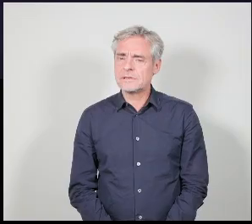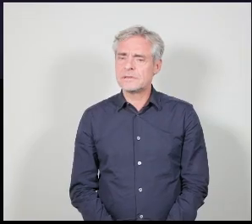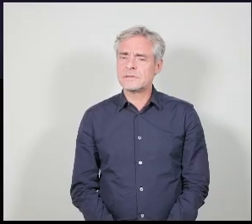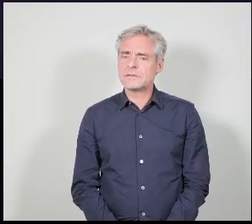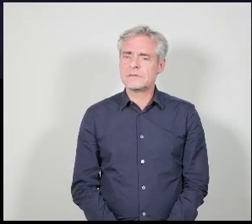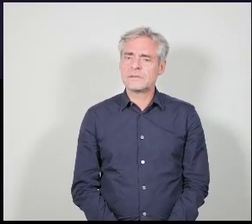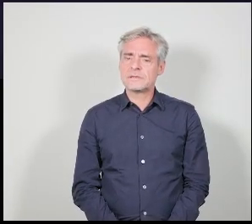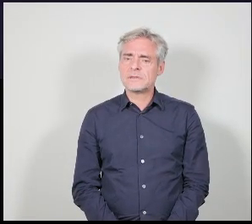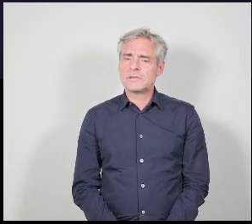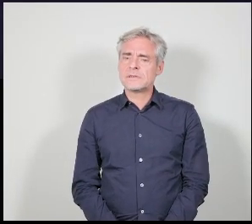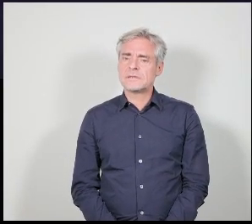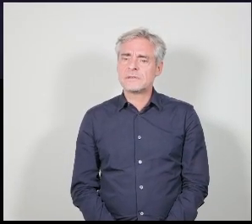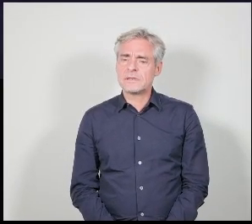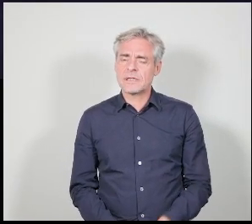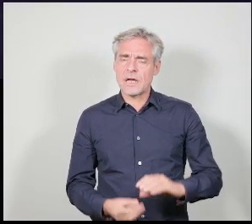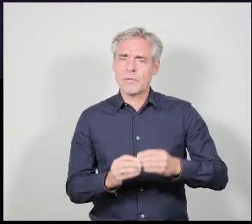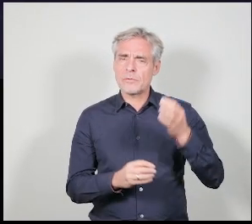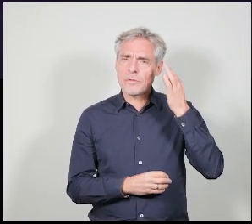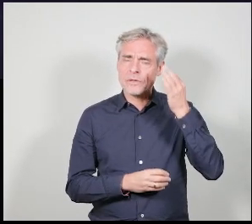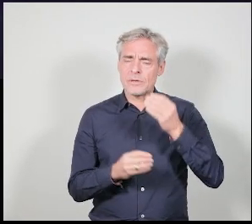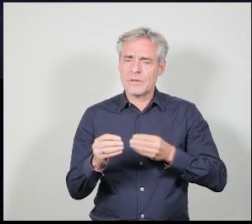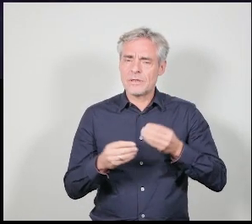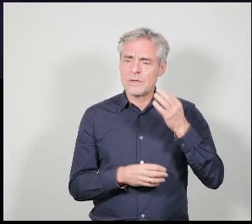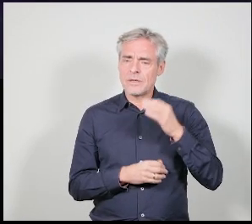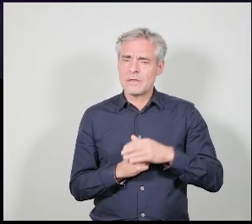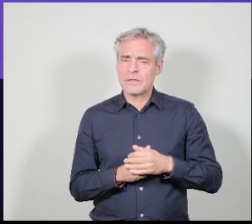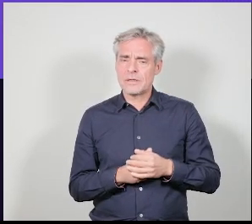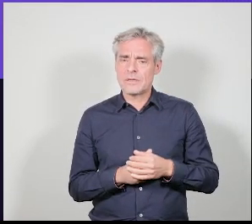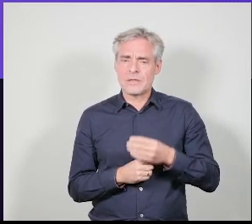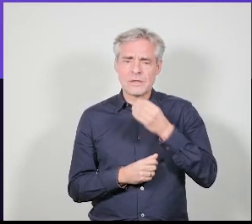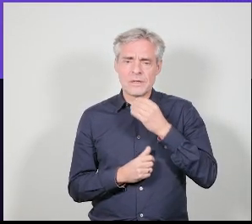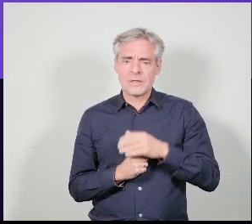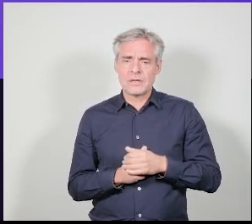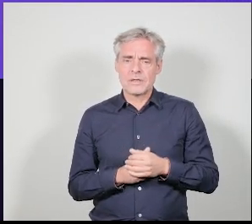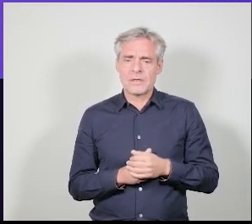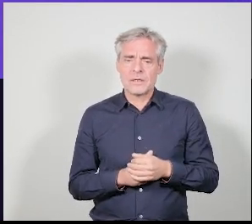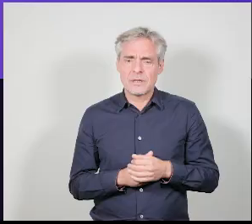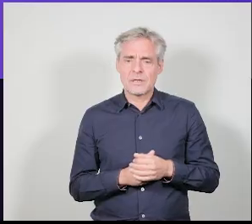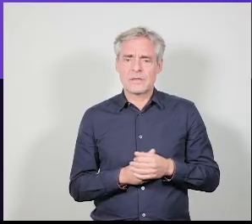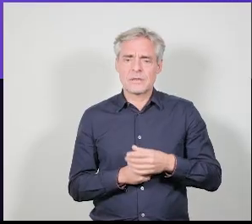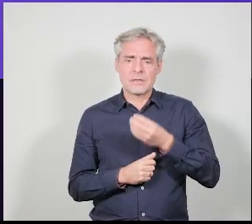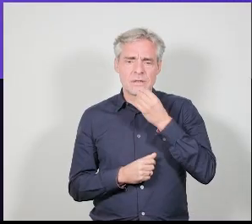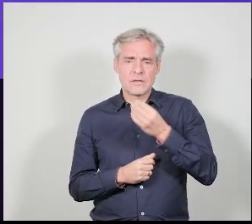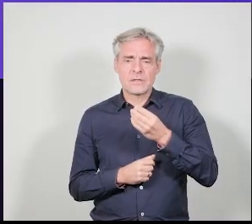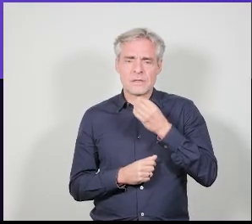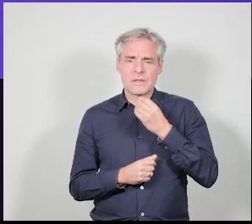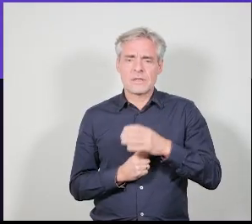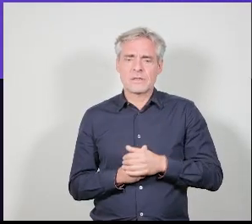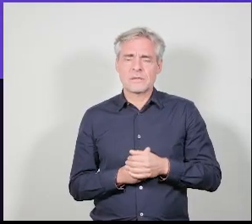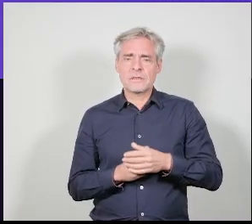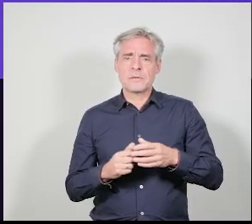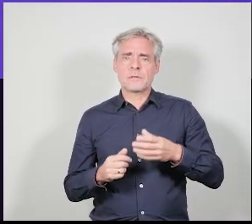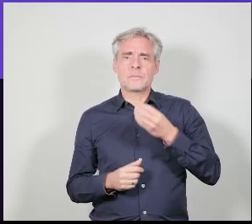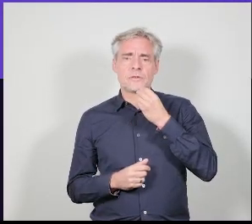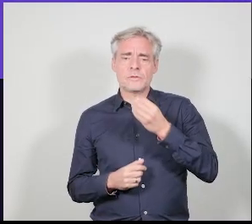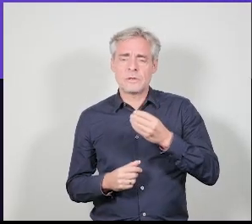transition démographique qui va s'accélérer, avec des taux de croissance qui vont augmenter. Donc ça, en soi, c'est un aiguillon. C'est-à-dire